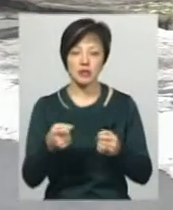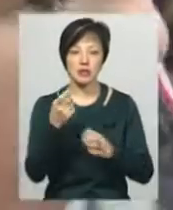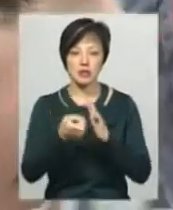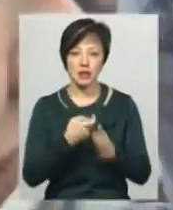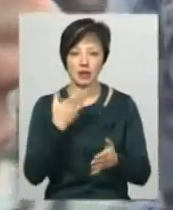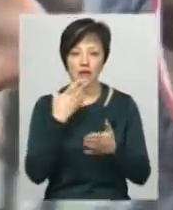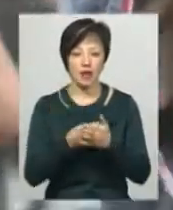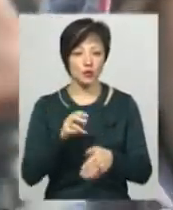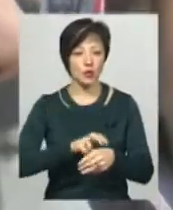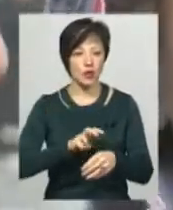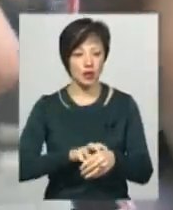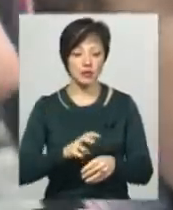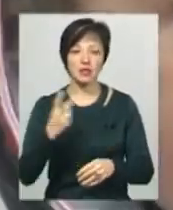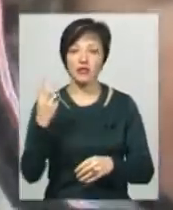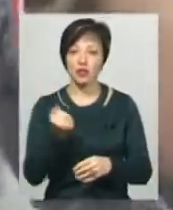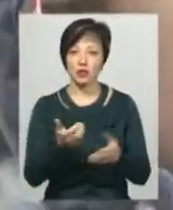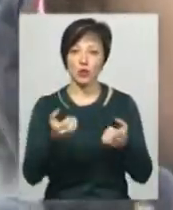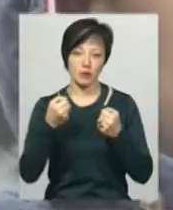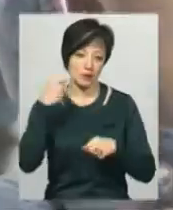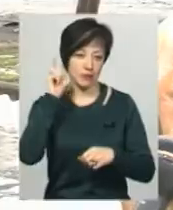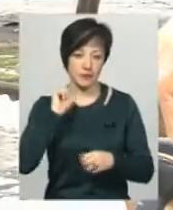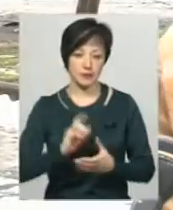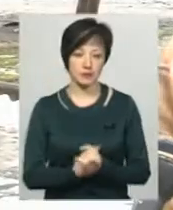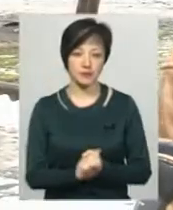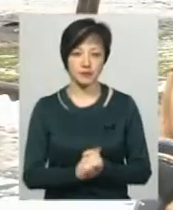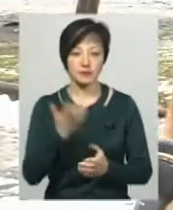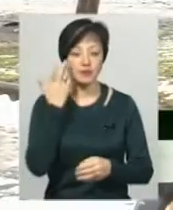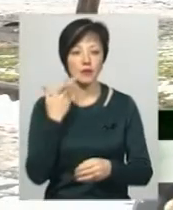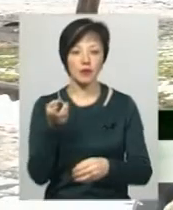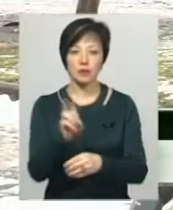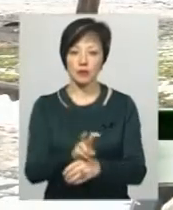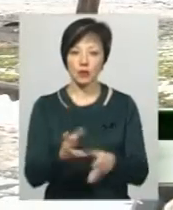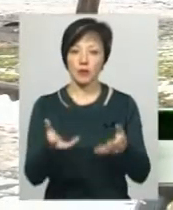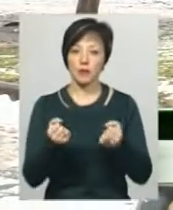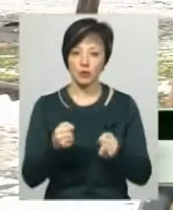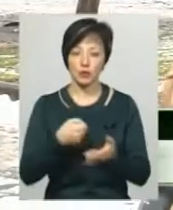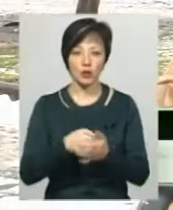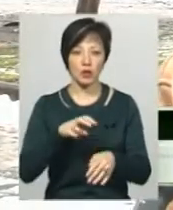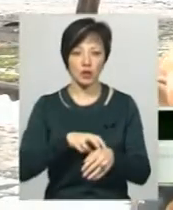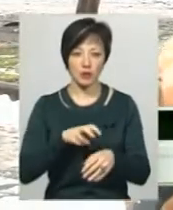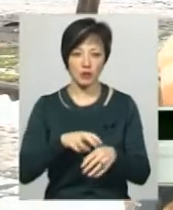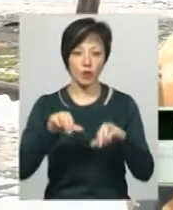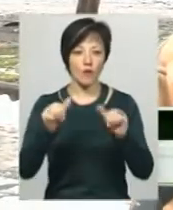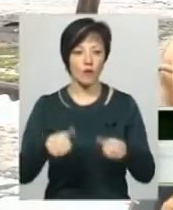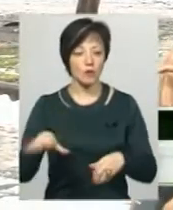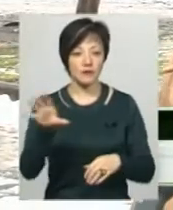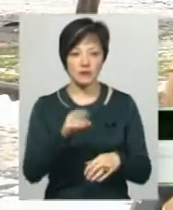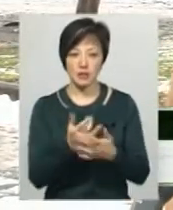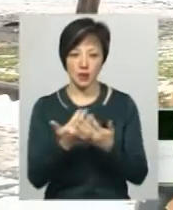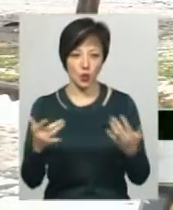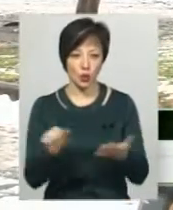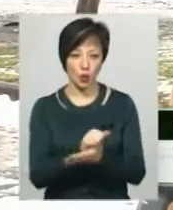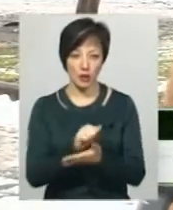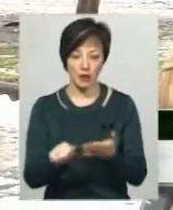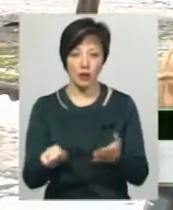дізналась від власного лікаря. За 2 тижні одержали слуховий апарат. Коли ми прийшли до неї на прийом, з оформленням усіх